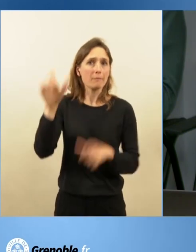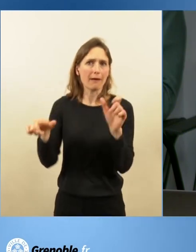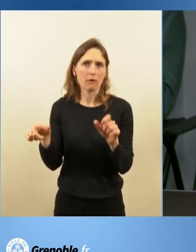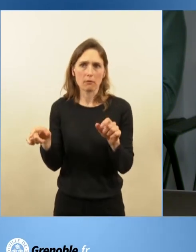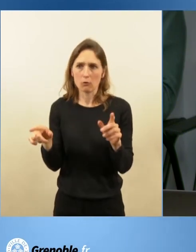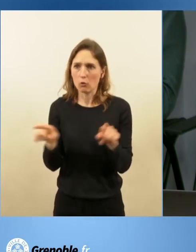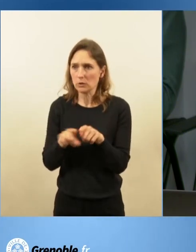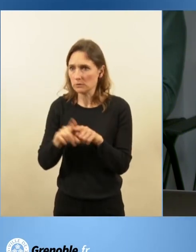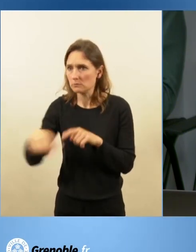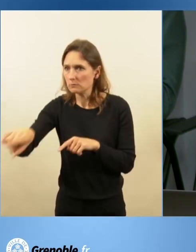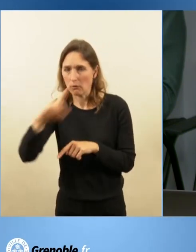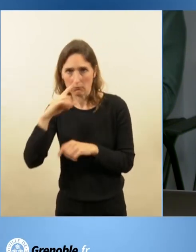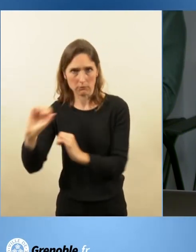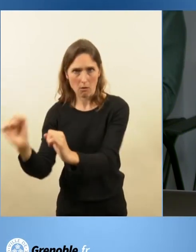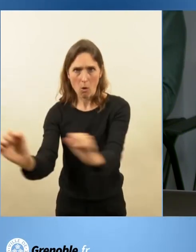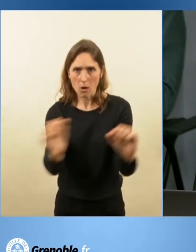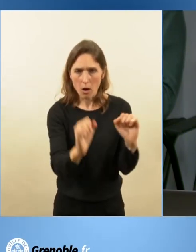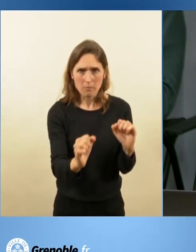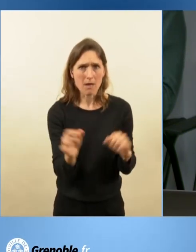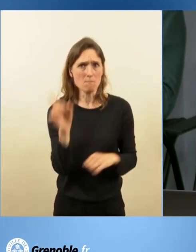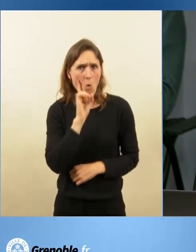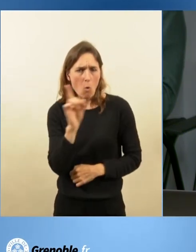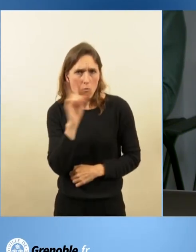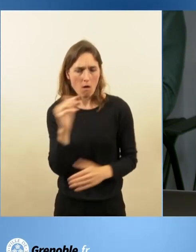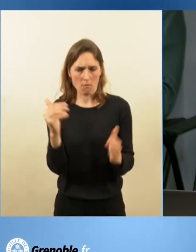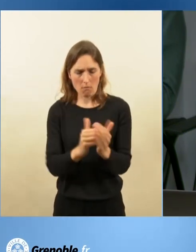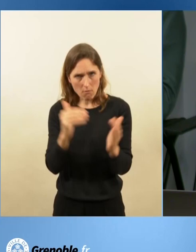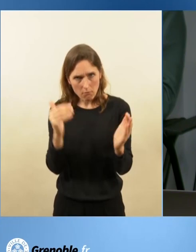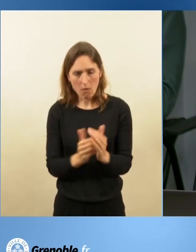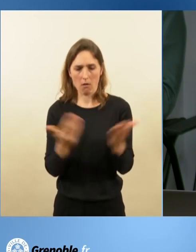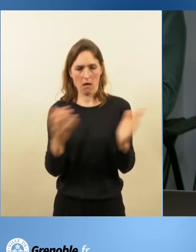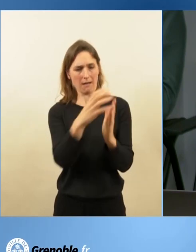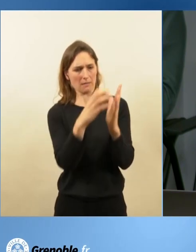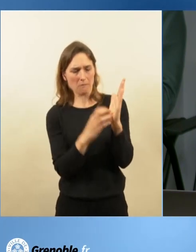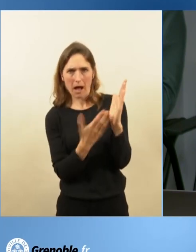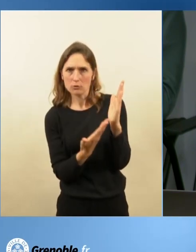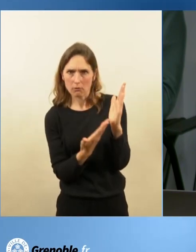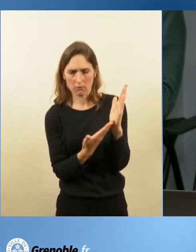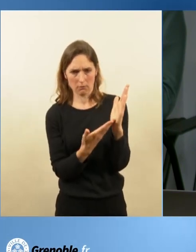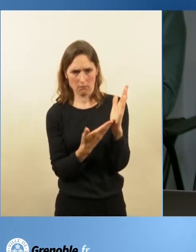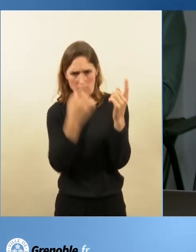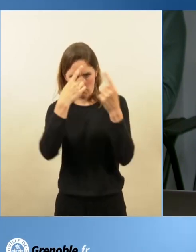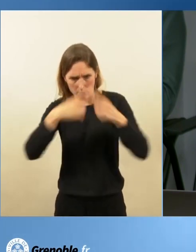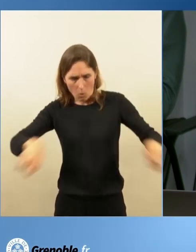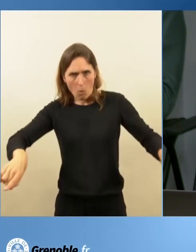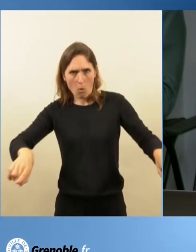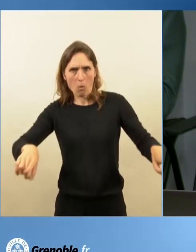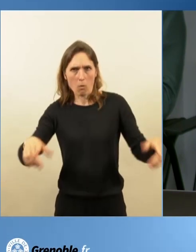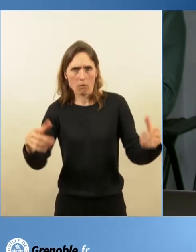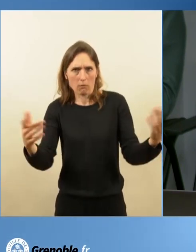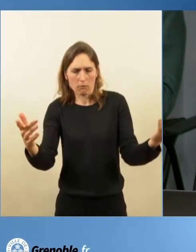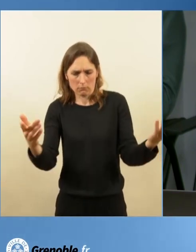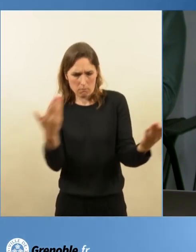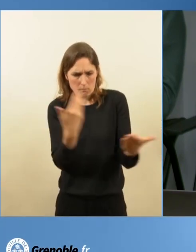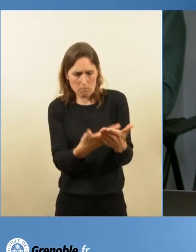que Jacques est d'accord on est tous d'accord mais pourquoi encore une fois on se retrouve devant une délibération qui nous oppose qui montre des